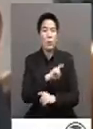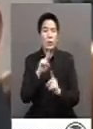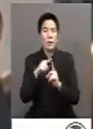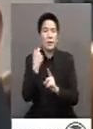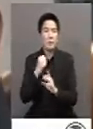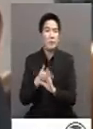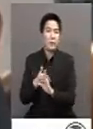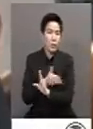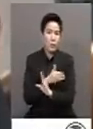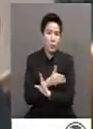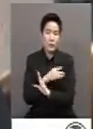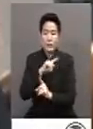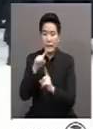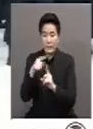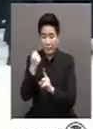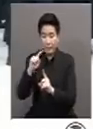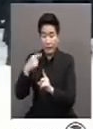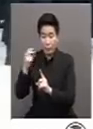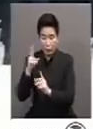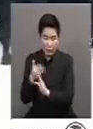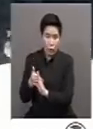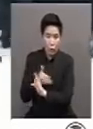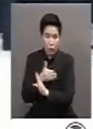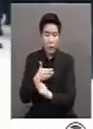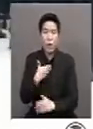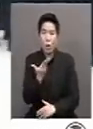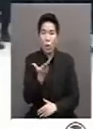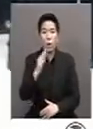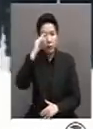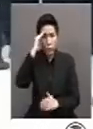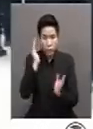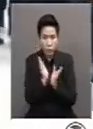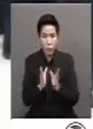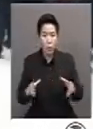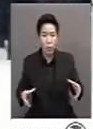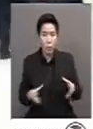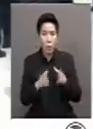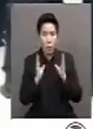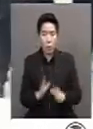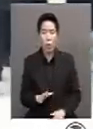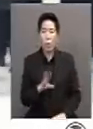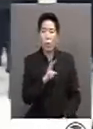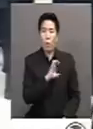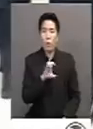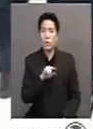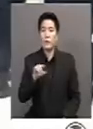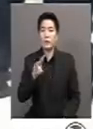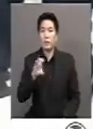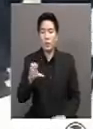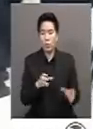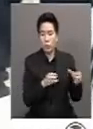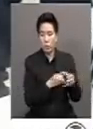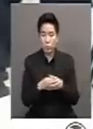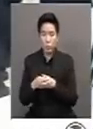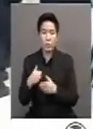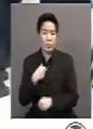10ธันวาคมนี้ครับโดยนิสัยมีการร้องขอกำลังสนับสนุนจากตำรวจประมาณ 6-7 กองร้อยแล้วก็มีทีม